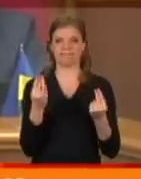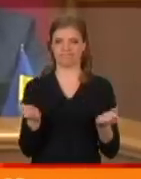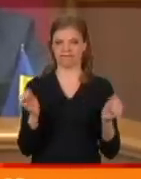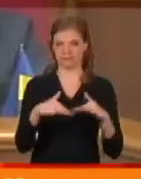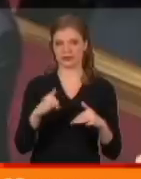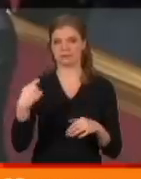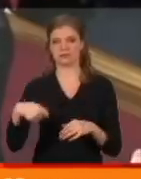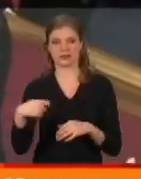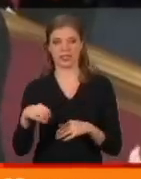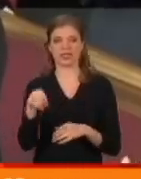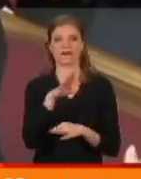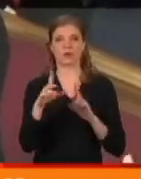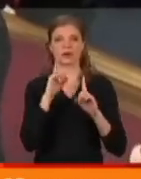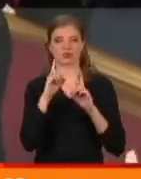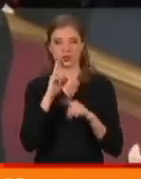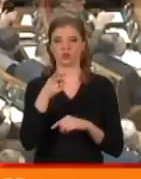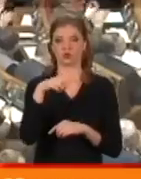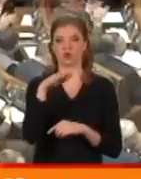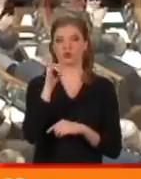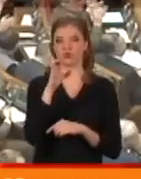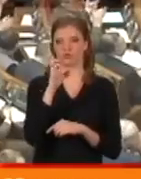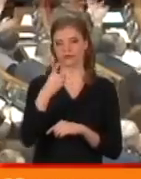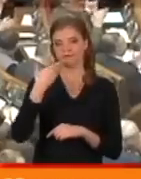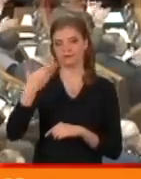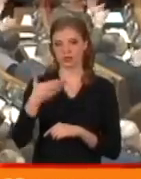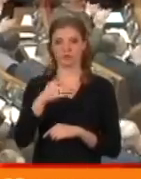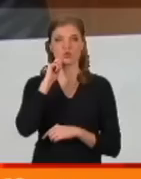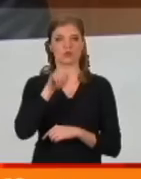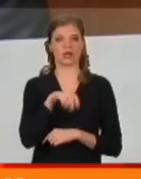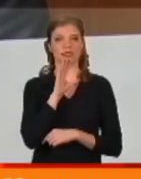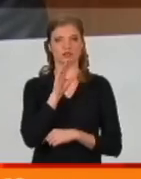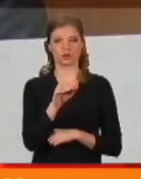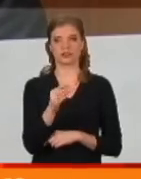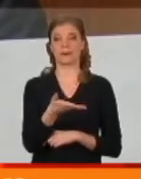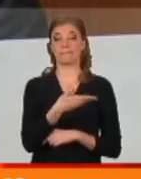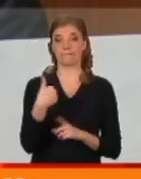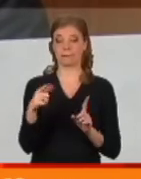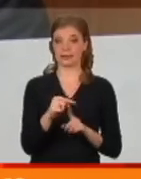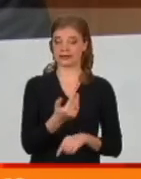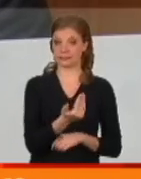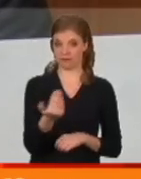і президент Європейської Ради Дональд Туск виступає українською. Ми з вами.